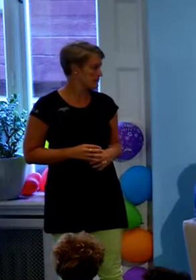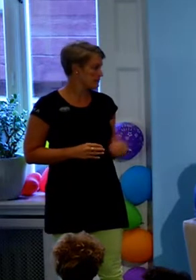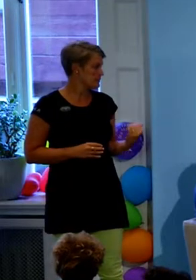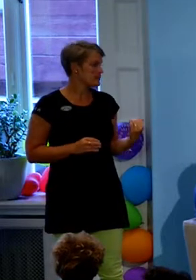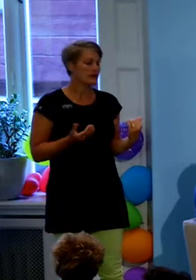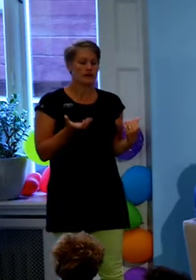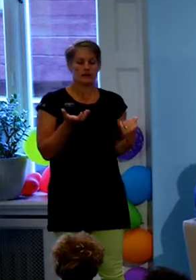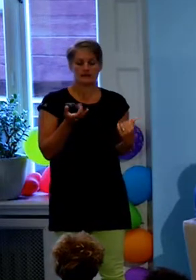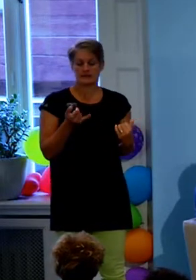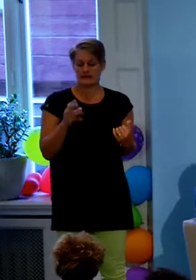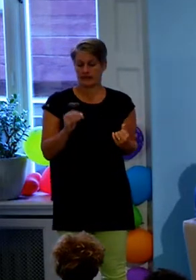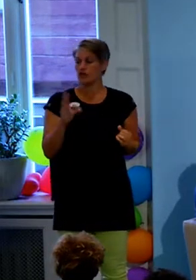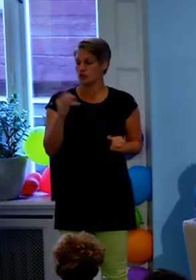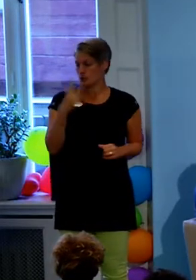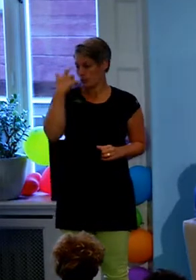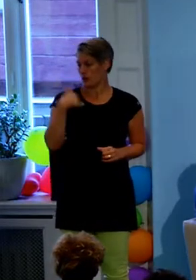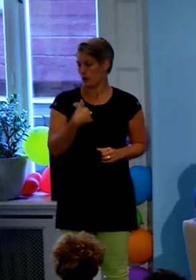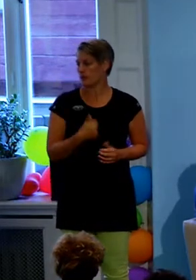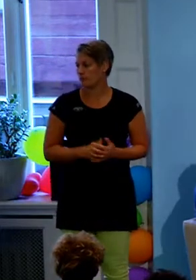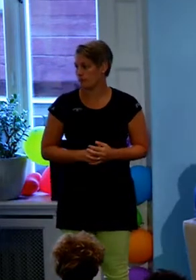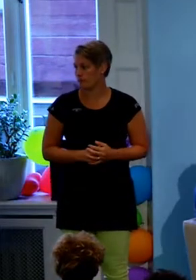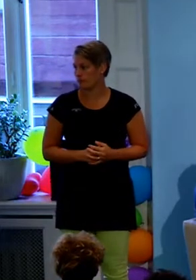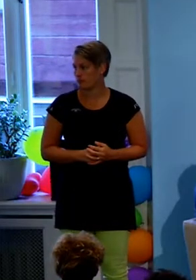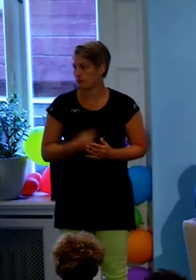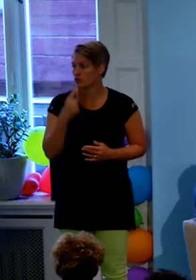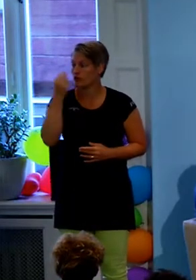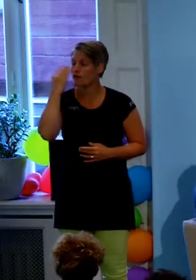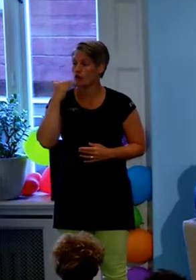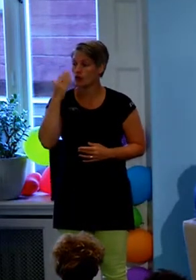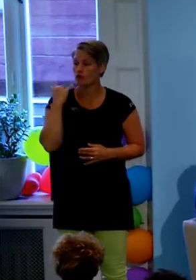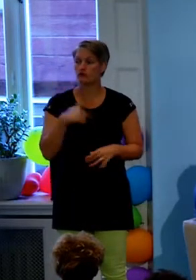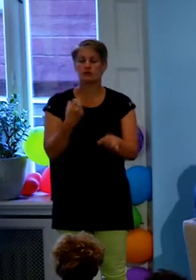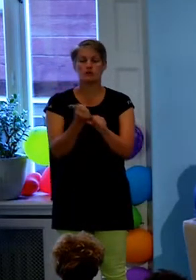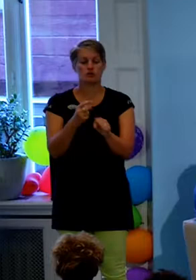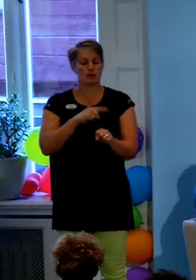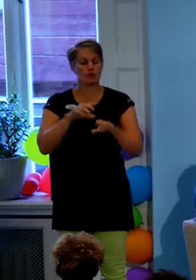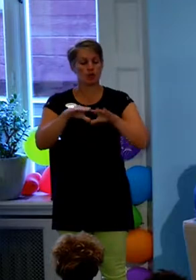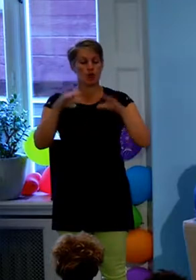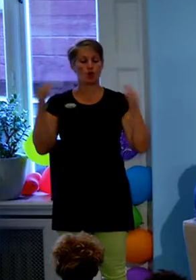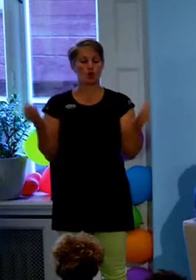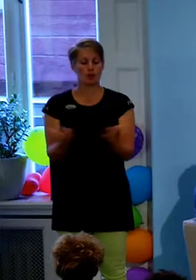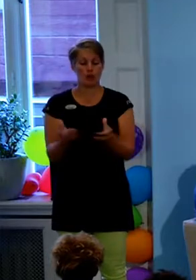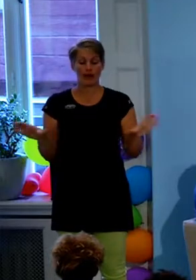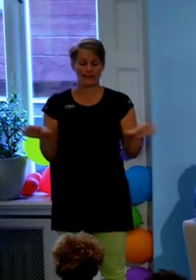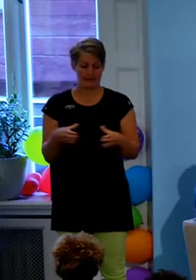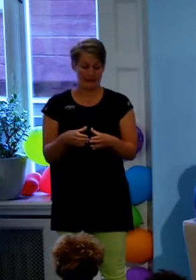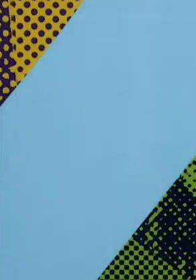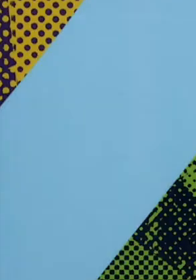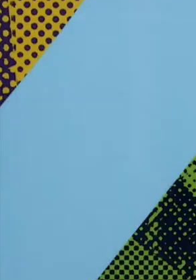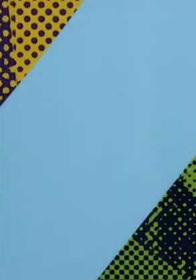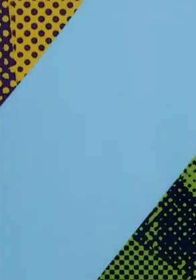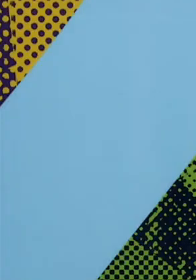jag. Det är skillnad från vi pratade tidigare, så vi jobbar väldigt mycket i globala team och vi kan sitta i många delar av